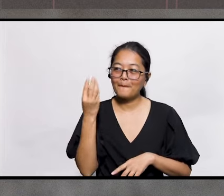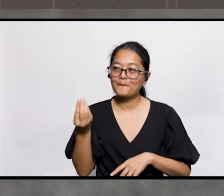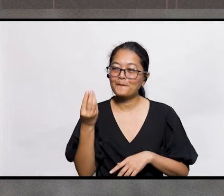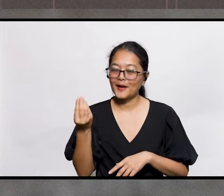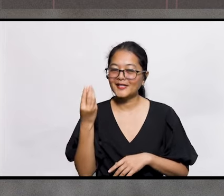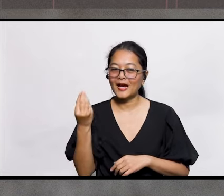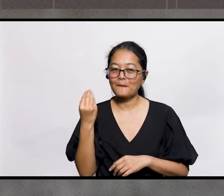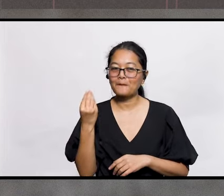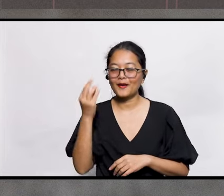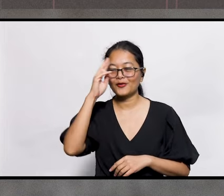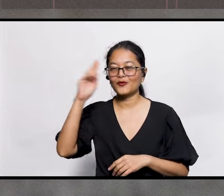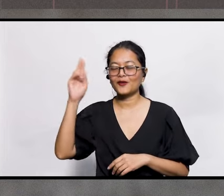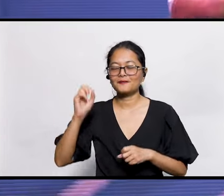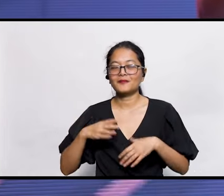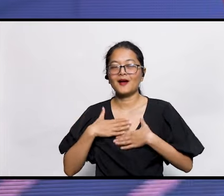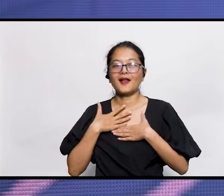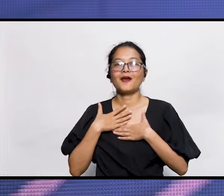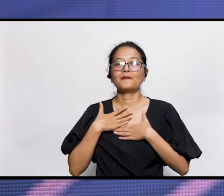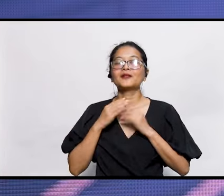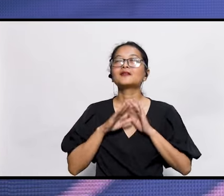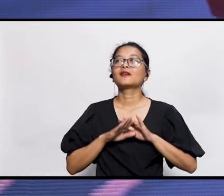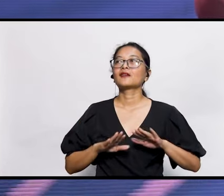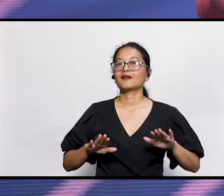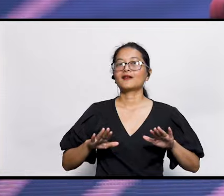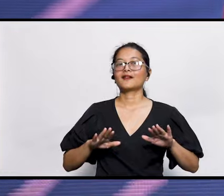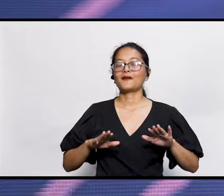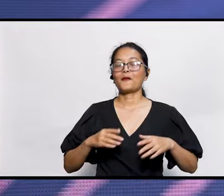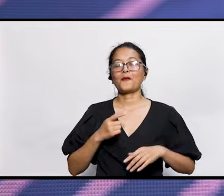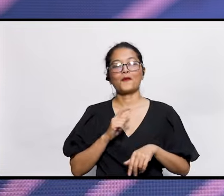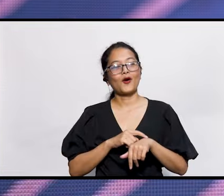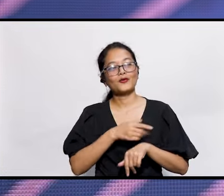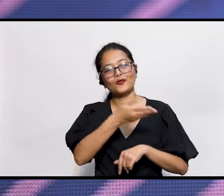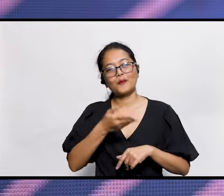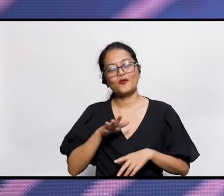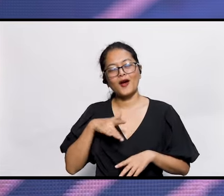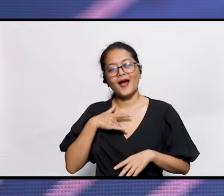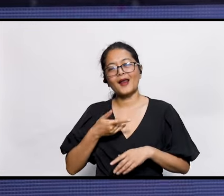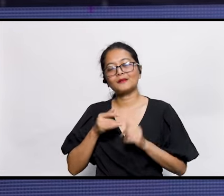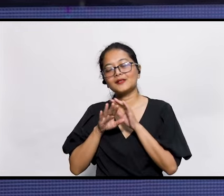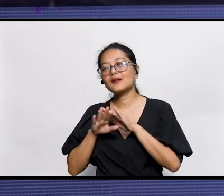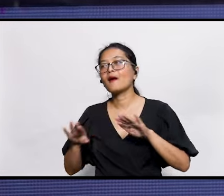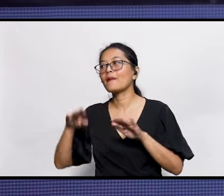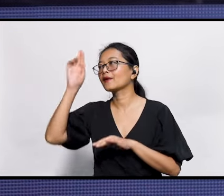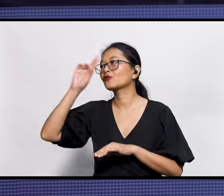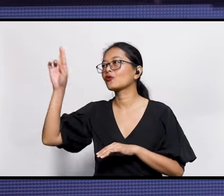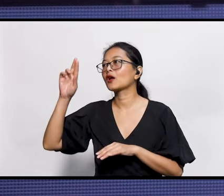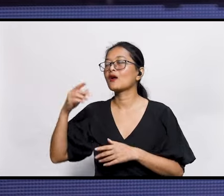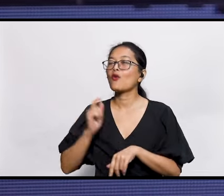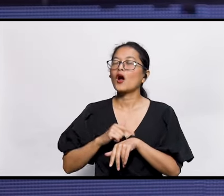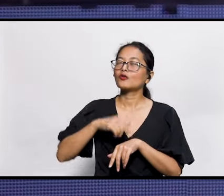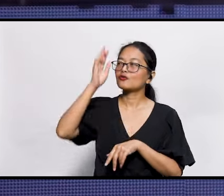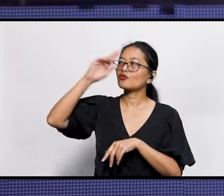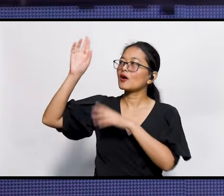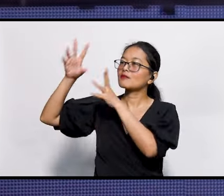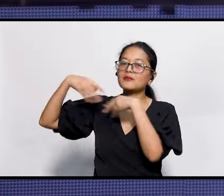rest with him Kapan anda mengalami eh Pengharapan yang diberikan kepada kita semuanya pada